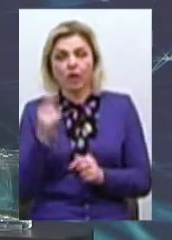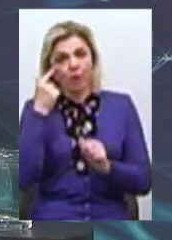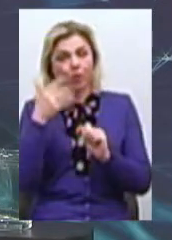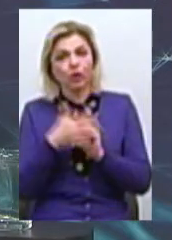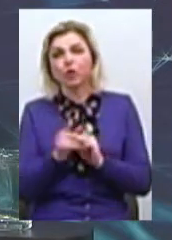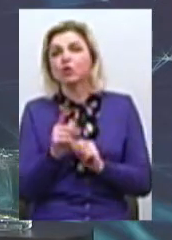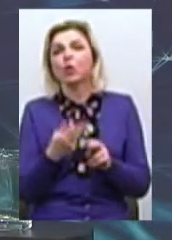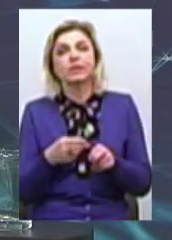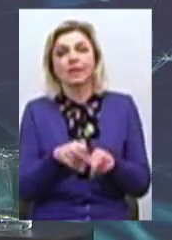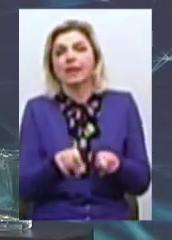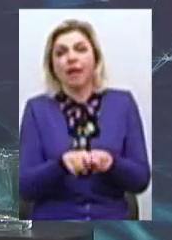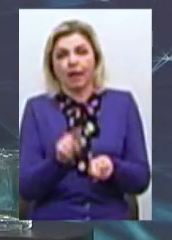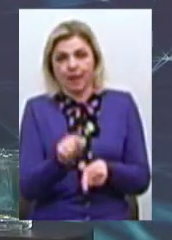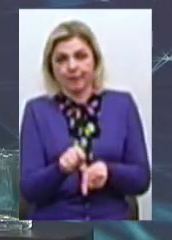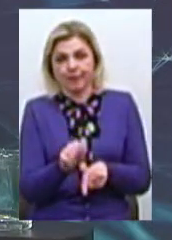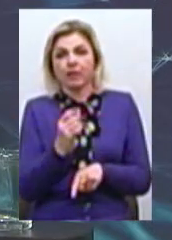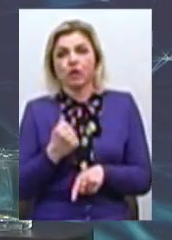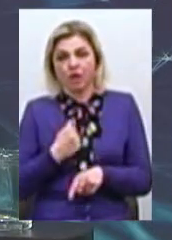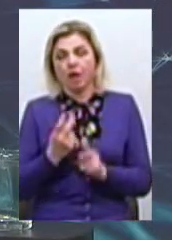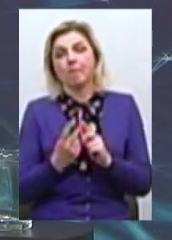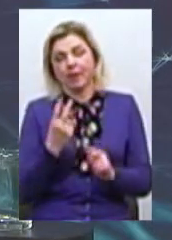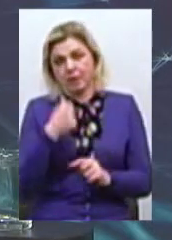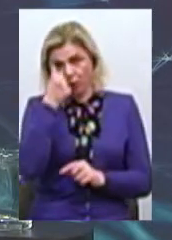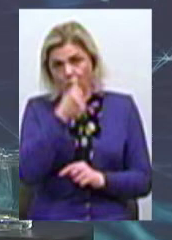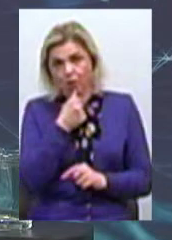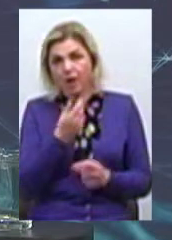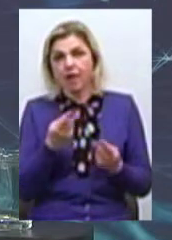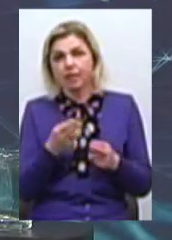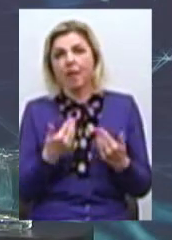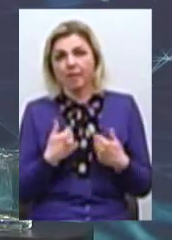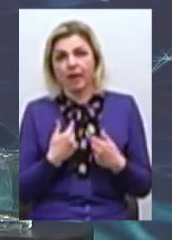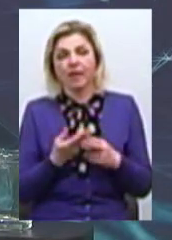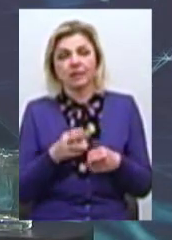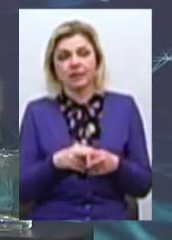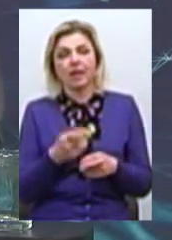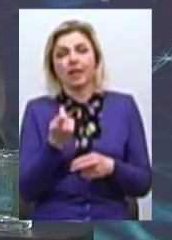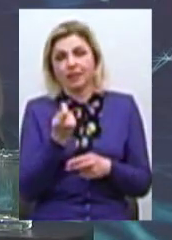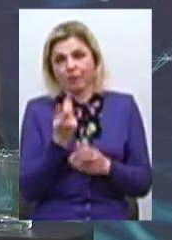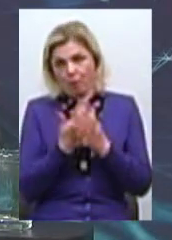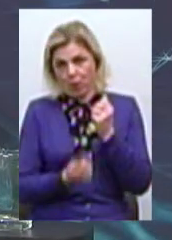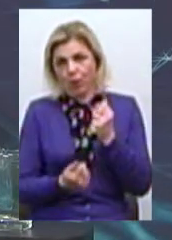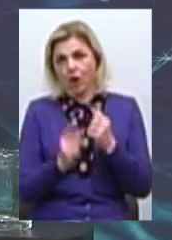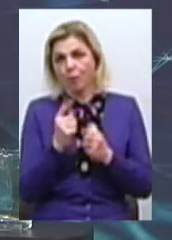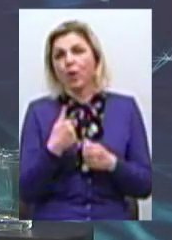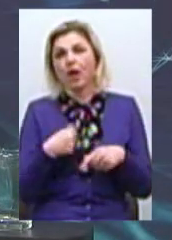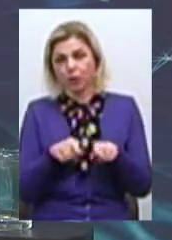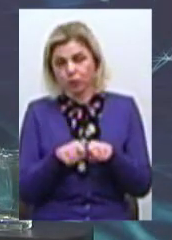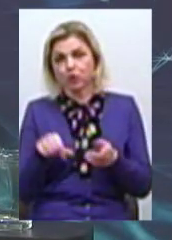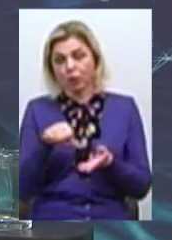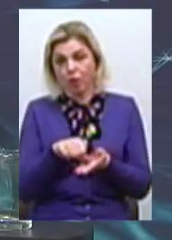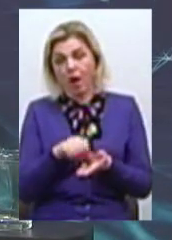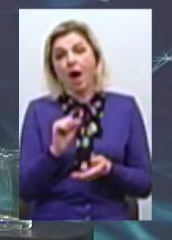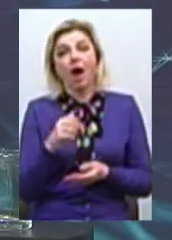таке. Але, на жаль, півтори роки. Для мене це трошки програш, тому що я також приймав участь, але це